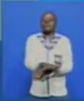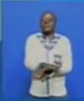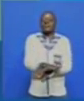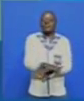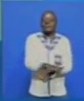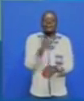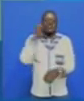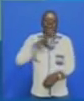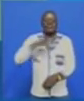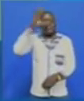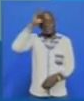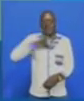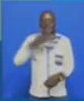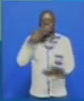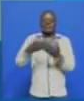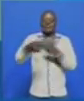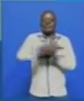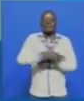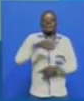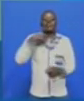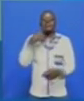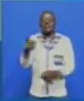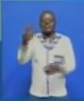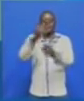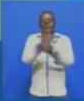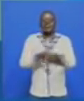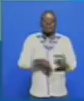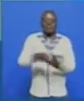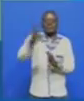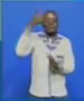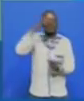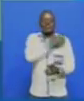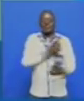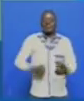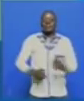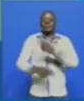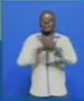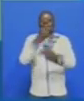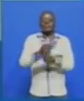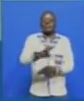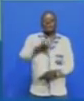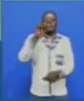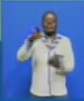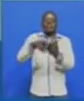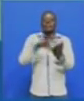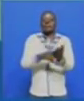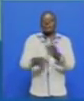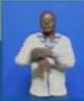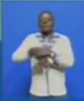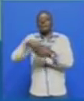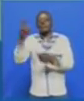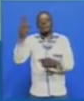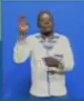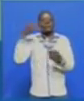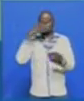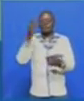Mesdames, Messieurs, bonjour. Cela dit, nous prenons la direction de l'Assemblée nationale pour découvrir ce rapport qui fait ressortir des